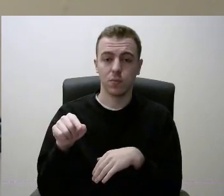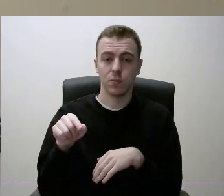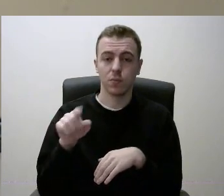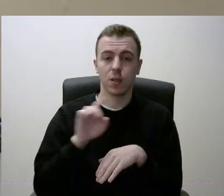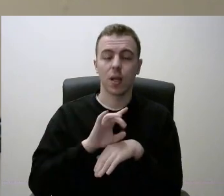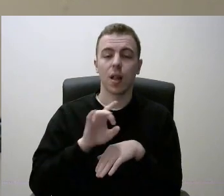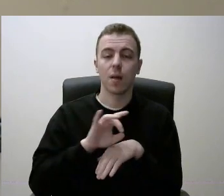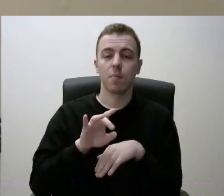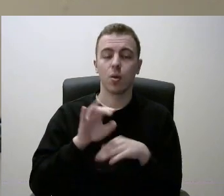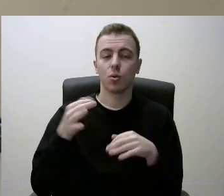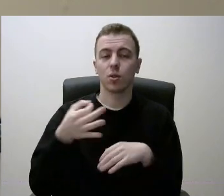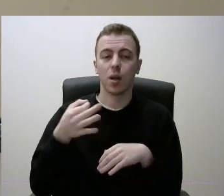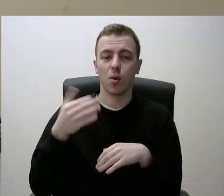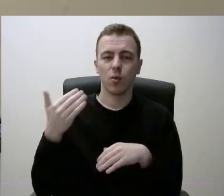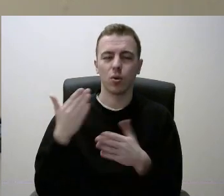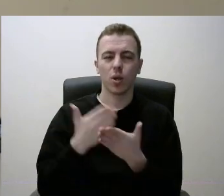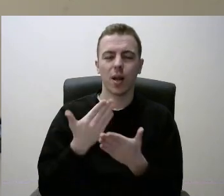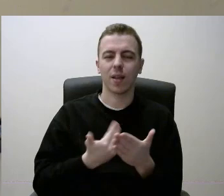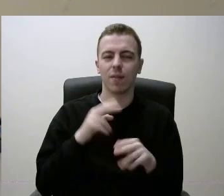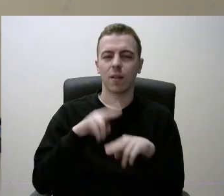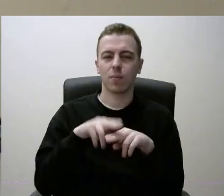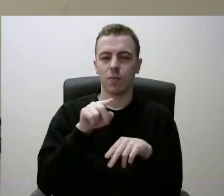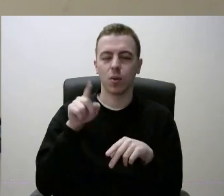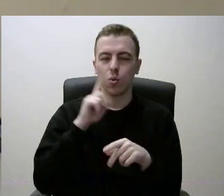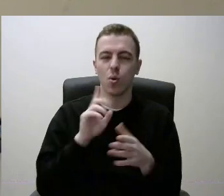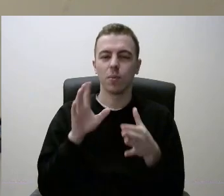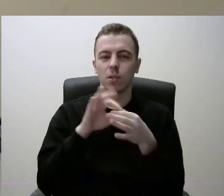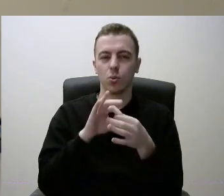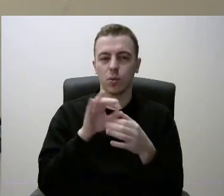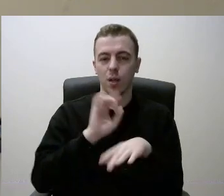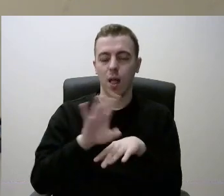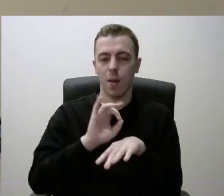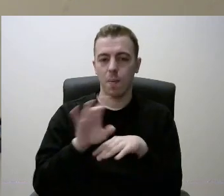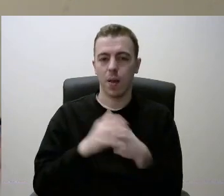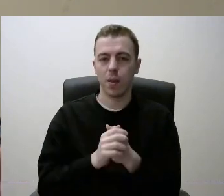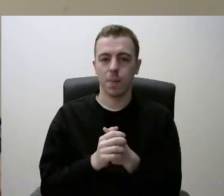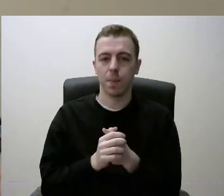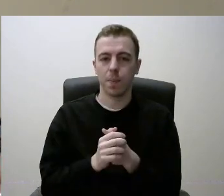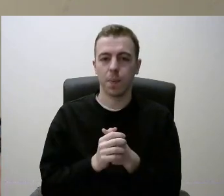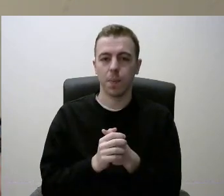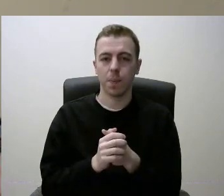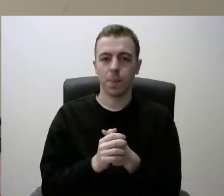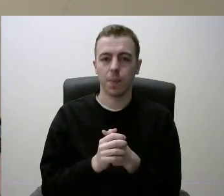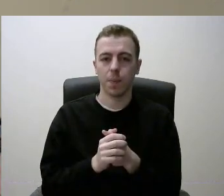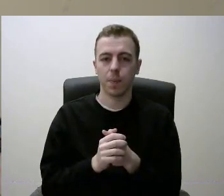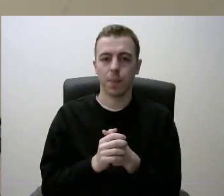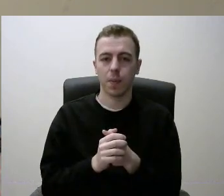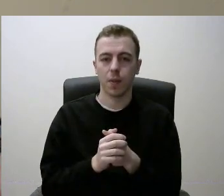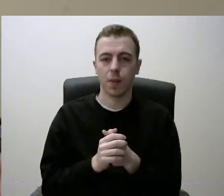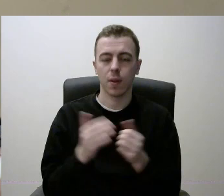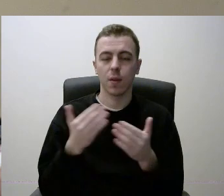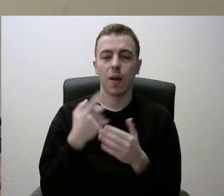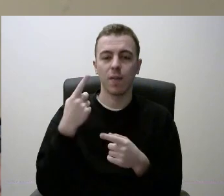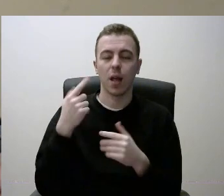Klaipėdos rajono kai kurių gyvenviečių noras jungtis prie Klaipėdos. Ir vėl, vienoje